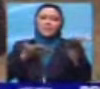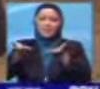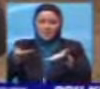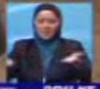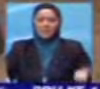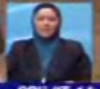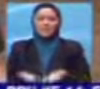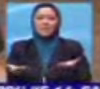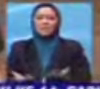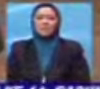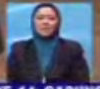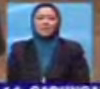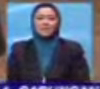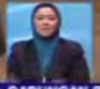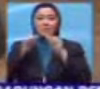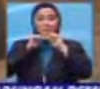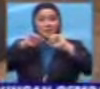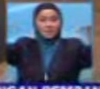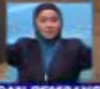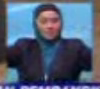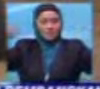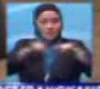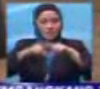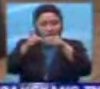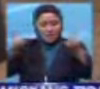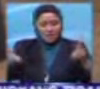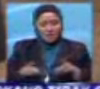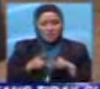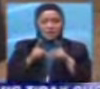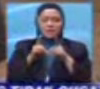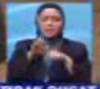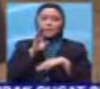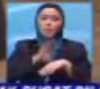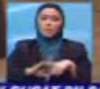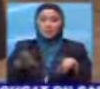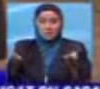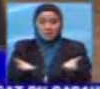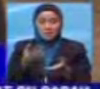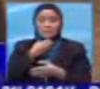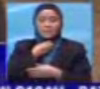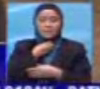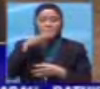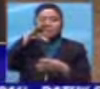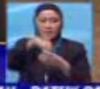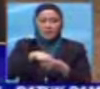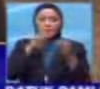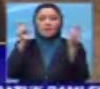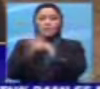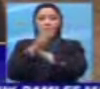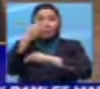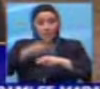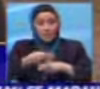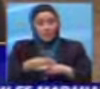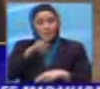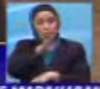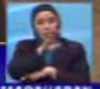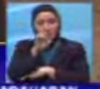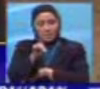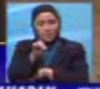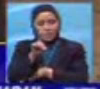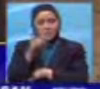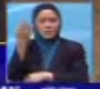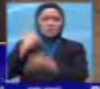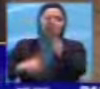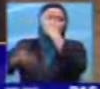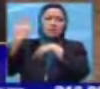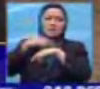orang rakyat. Pengisytiharan daerah bongsu di negeri Perak ini turut melibatkan pertukaran nama iaitu Bagan Datuh, di mana sebelum ini nama ini dikenali